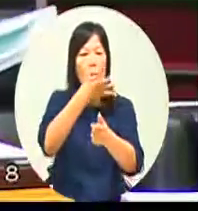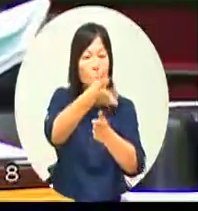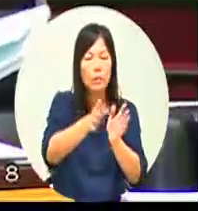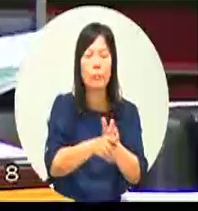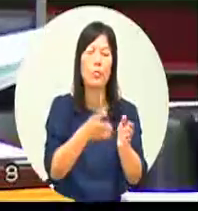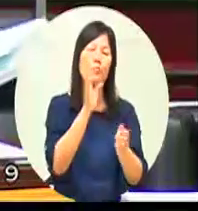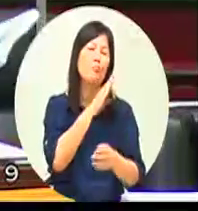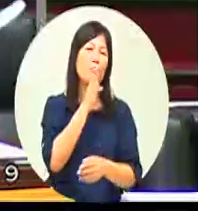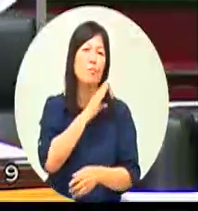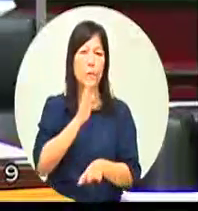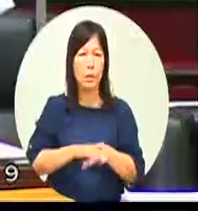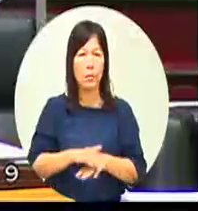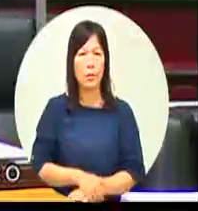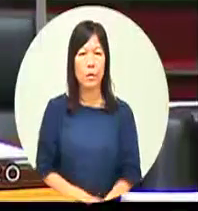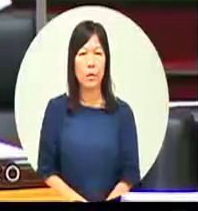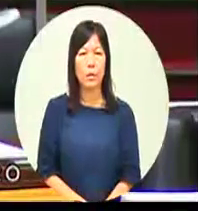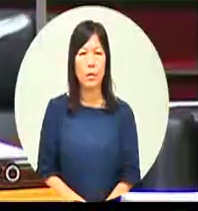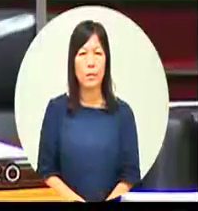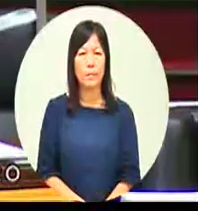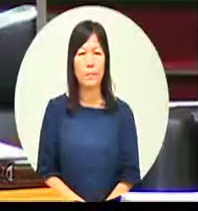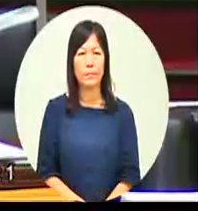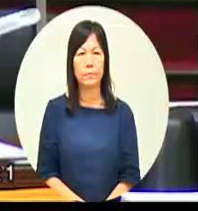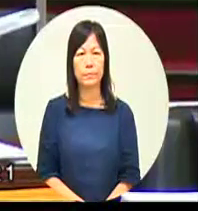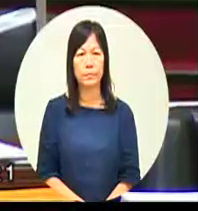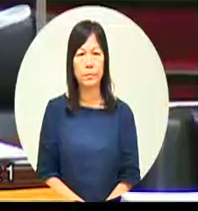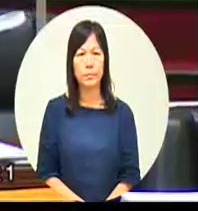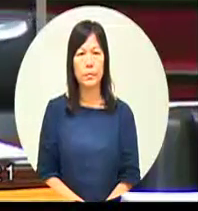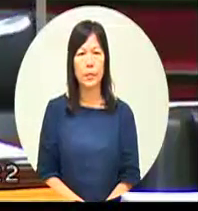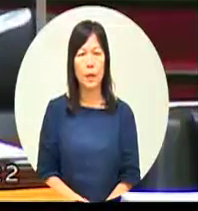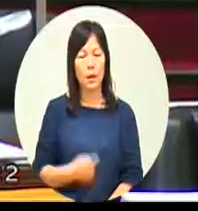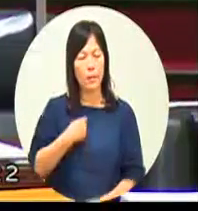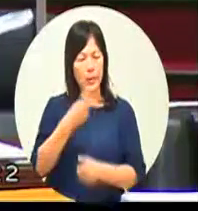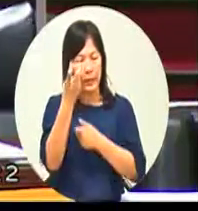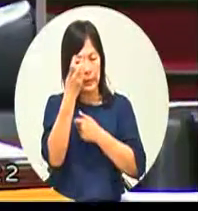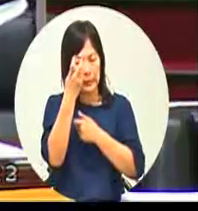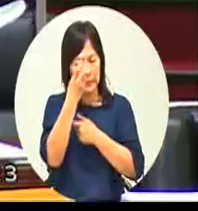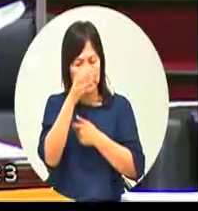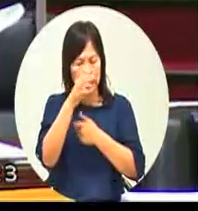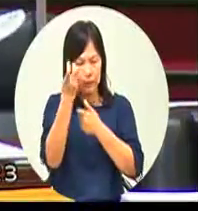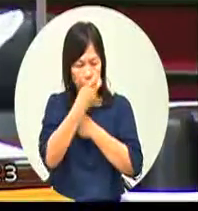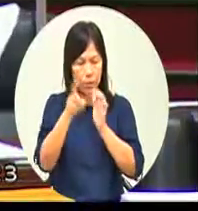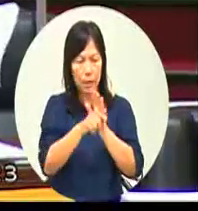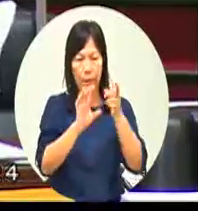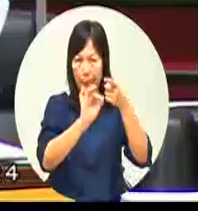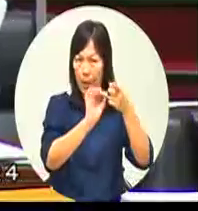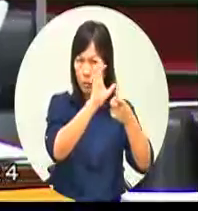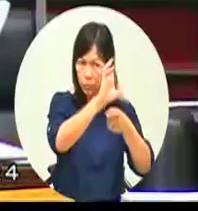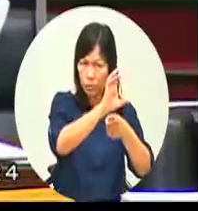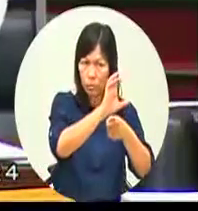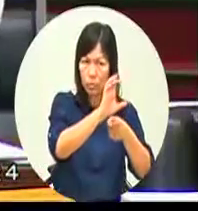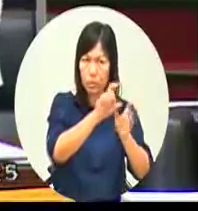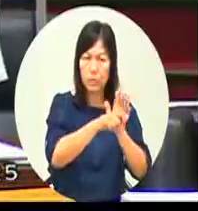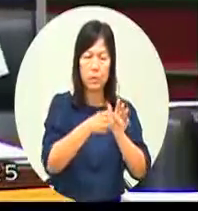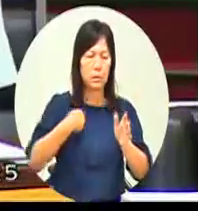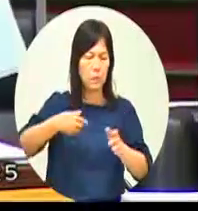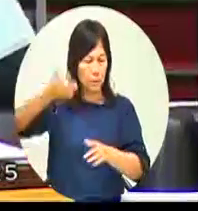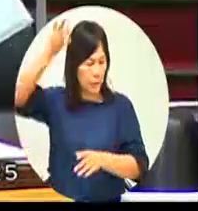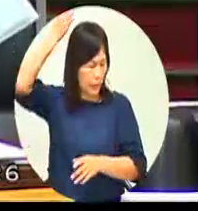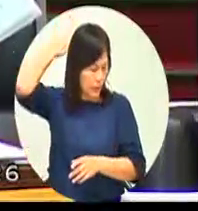用。啊，换句话说呢，我们在审预算，90%是以